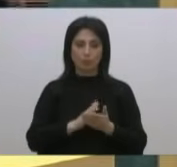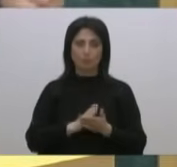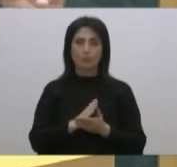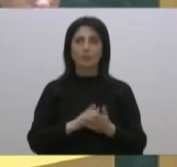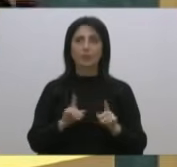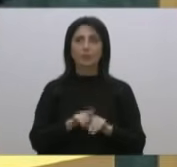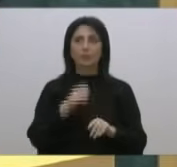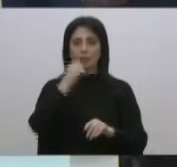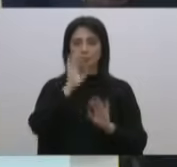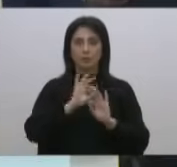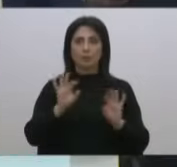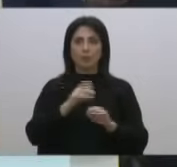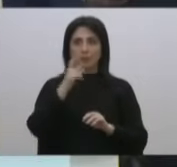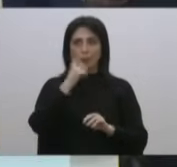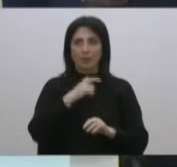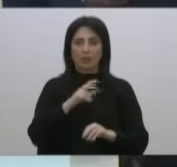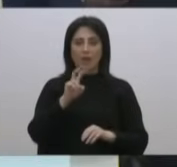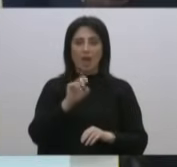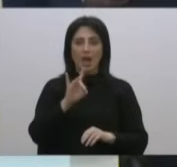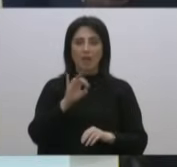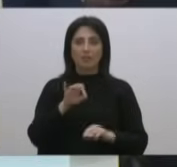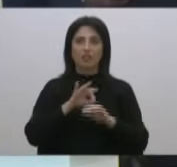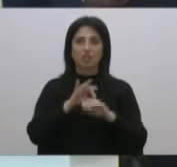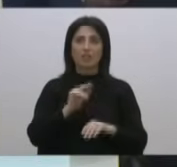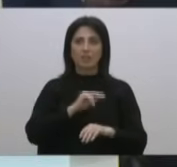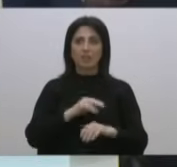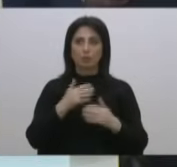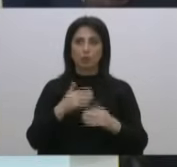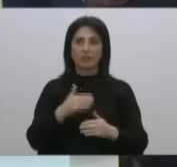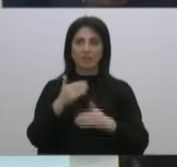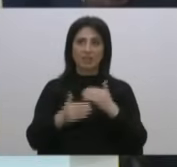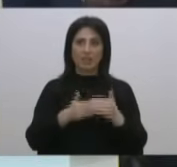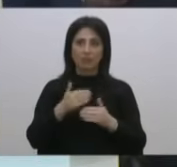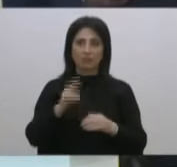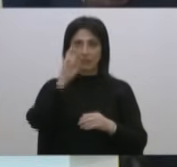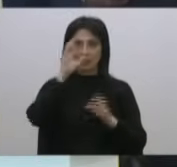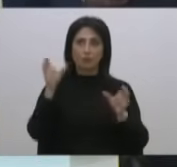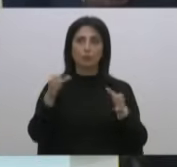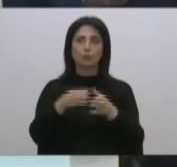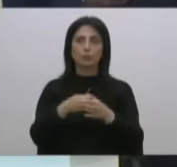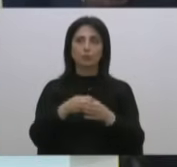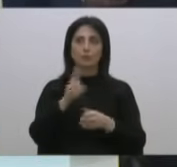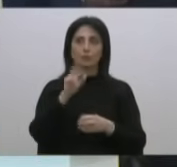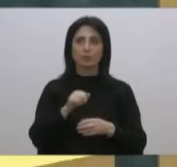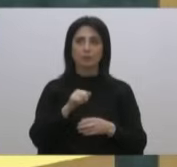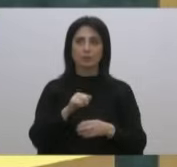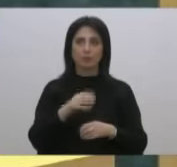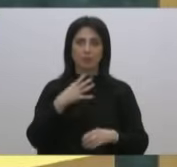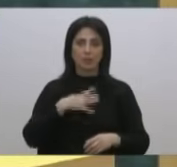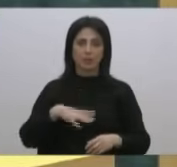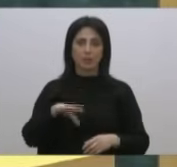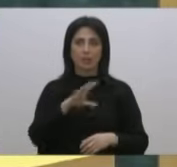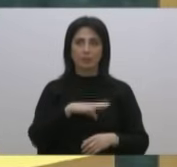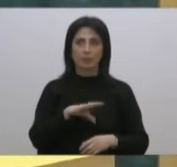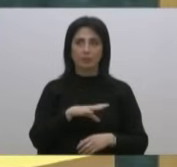Bistuis, Asave Madloba Gadau Hadoba, Tonira Klihari Bashuls, Katsauli Samushao Stuis, Sarmata Bebi, Samtauro Boguns, Da